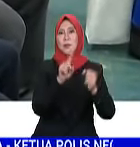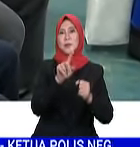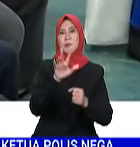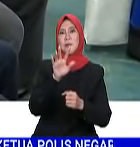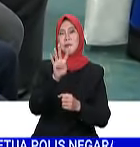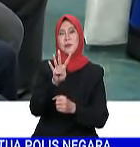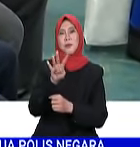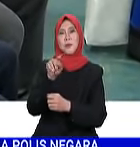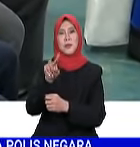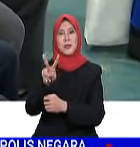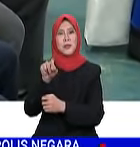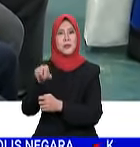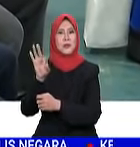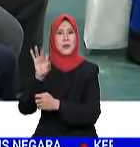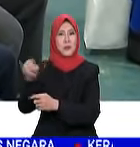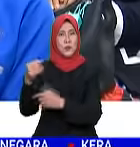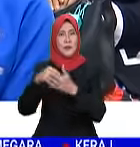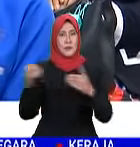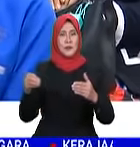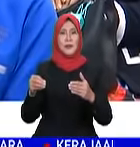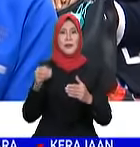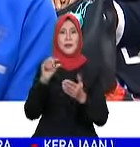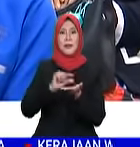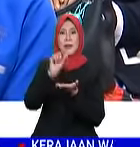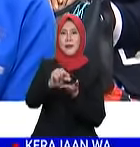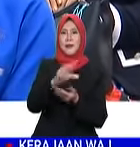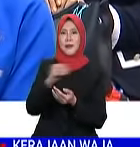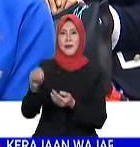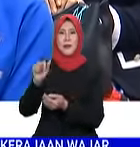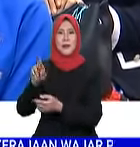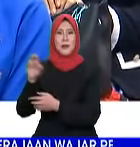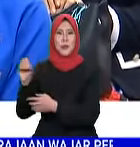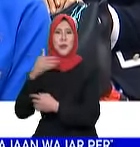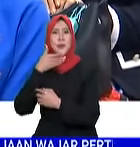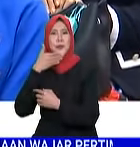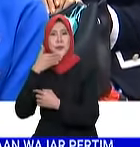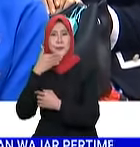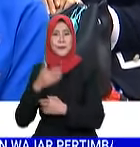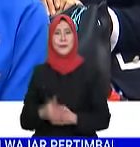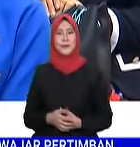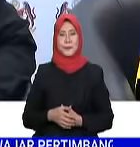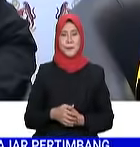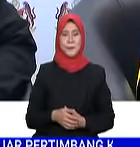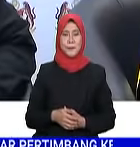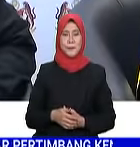RM134.29 juta ringgit melalui grant dan pembiayaan Agropreneur Muda.